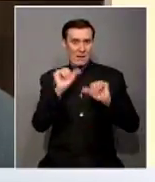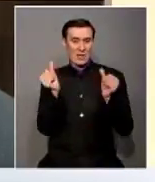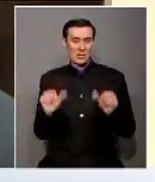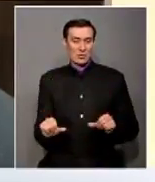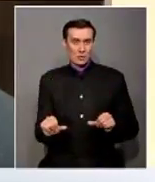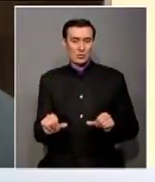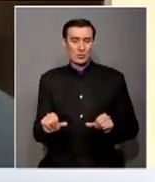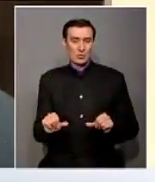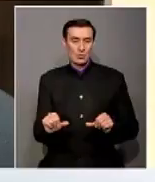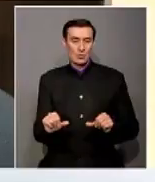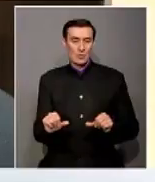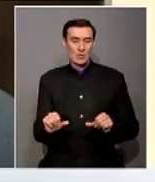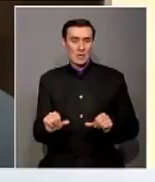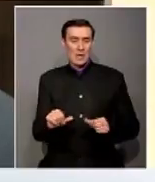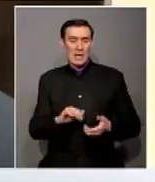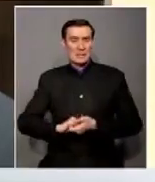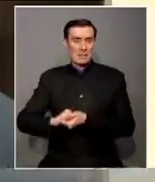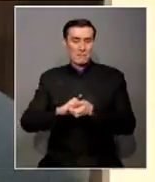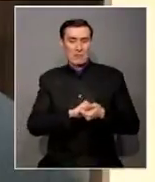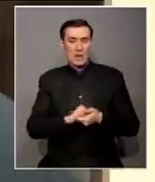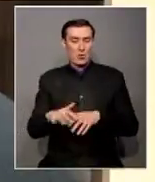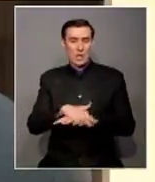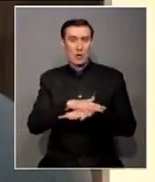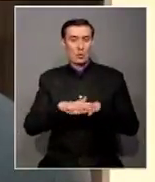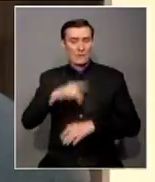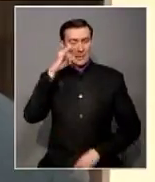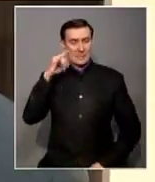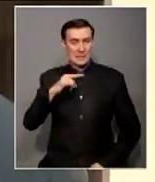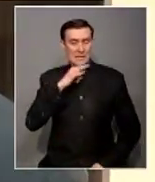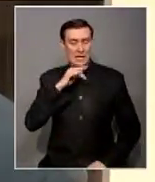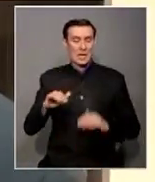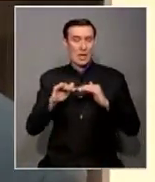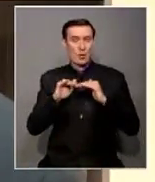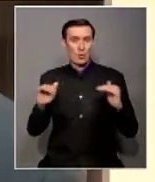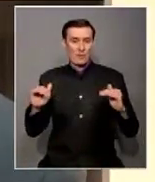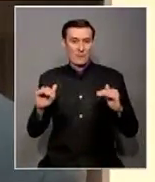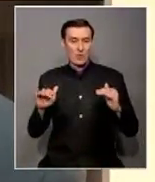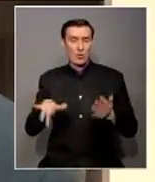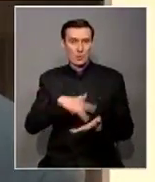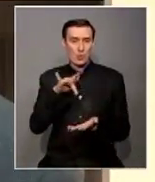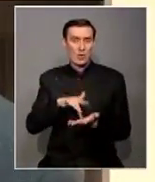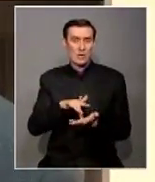работу Ассамблеи народа Казахстана локально на уровне города Астана.